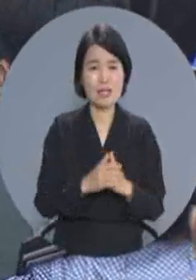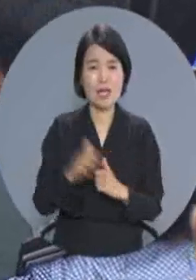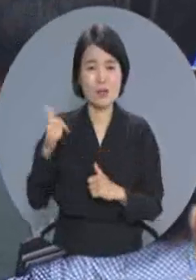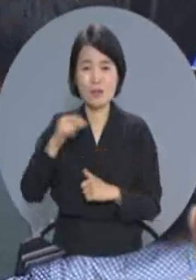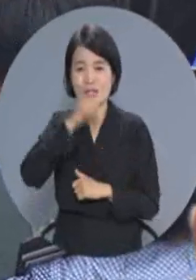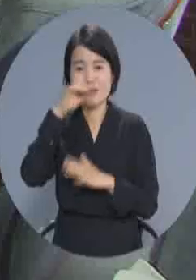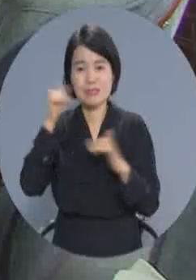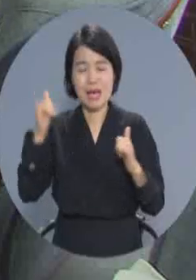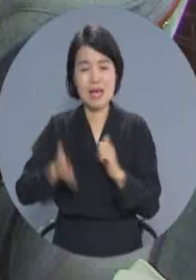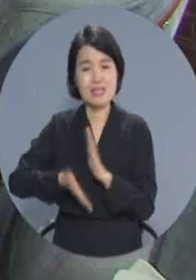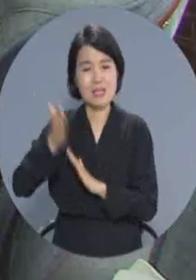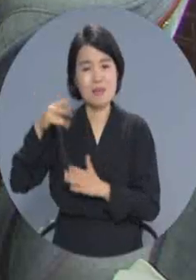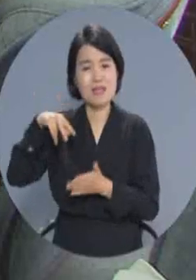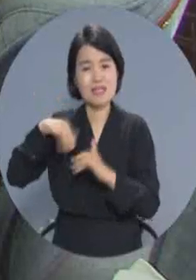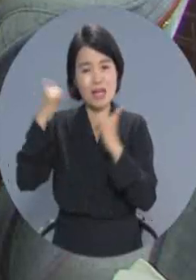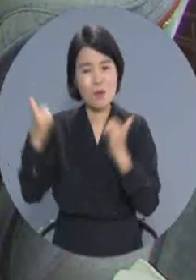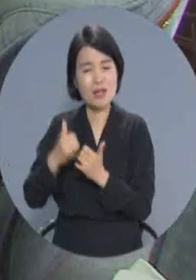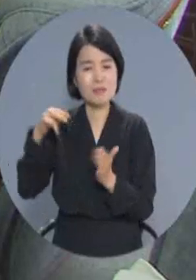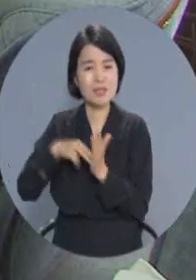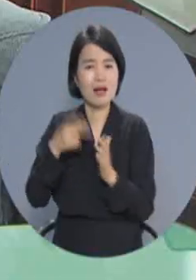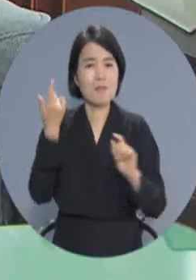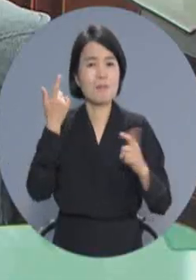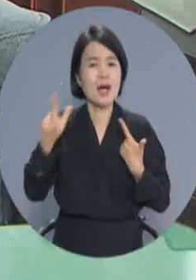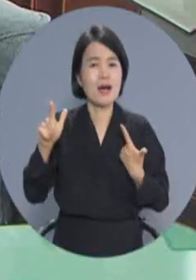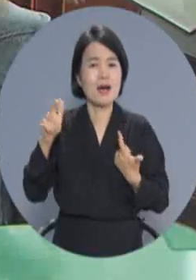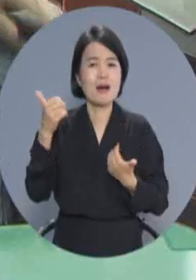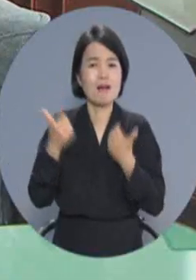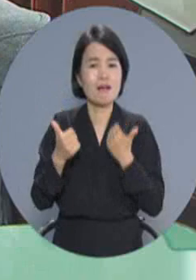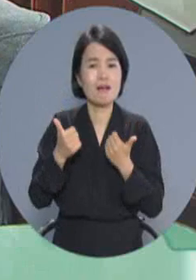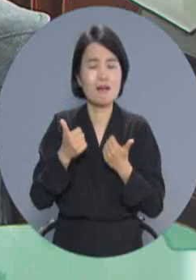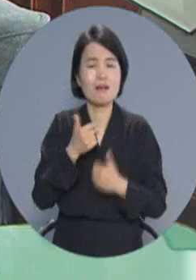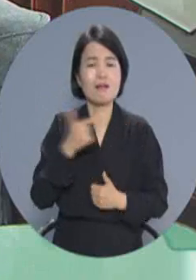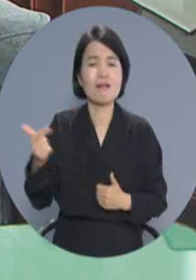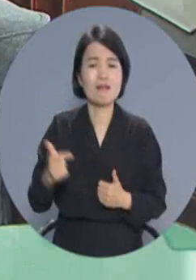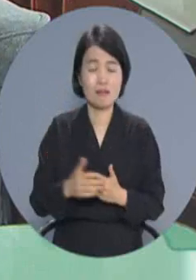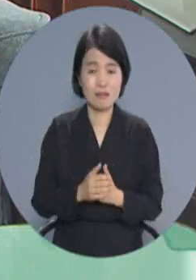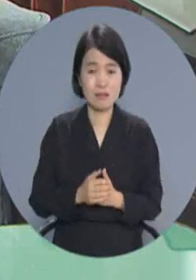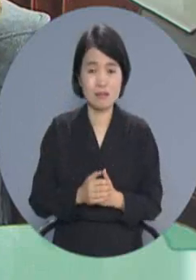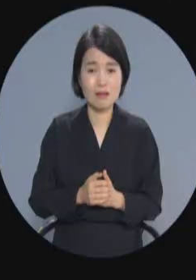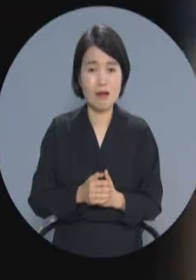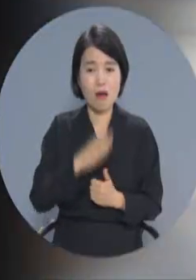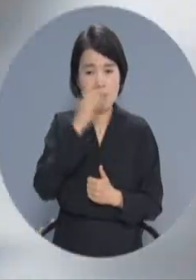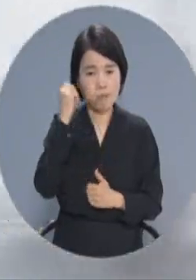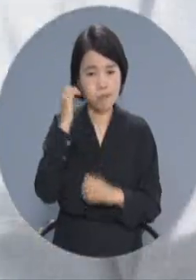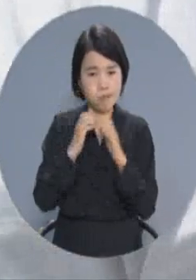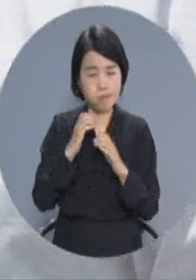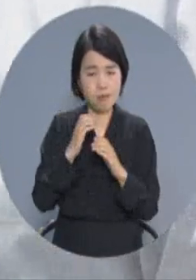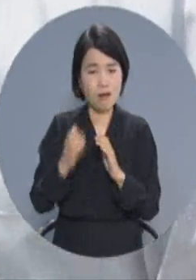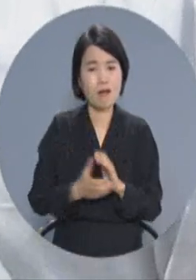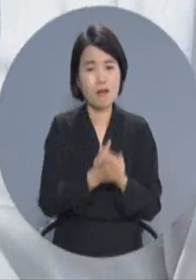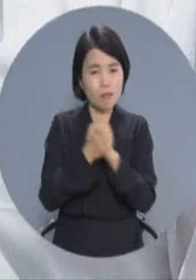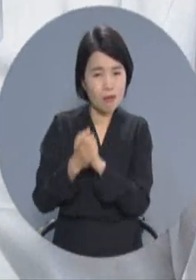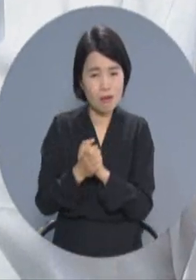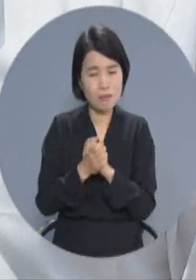당선자는 물론 시민사회와도 여전히 큰 간극을 보이고 있어 원만한 소통과 화학적